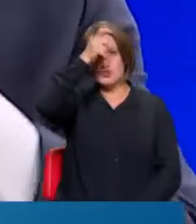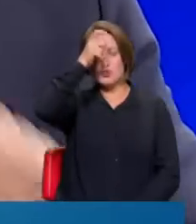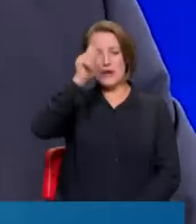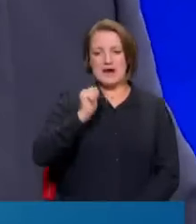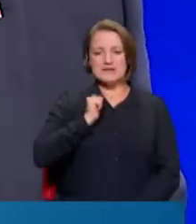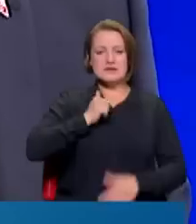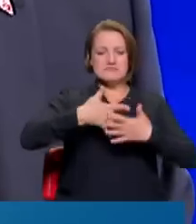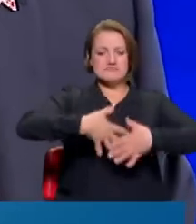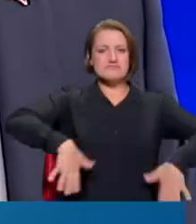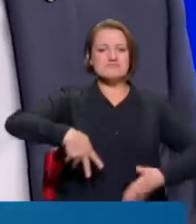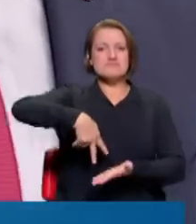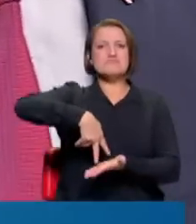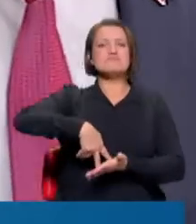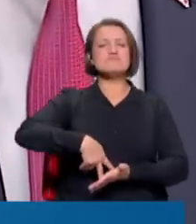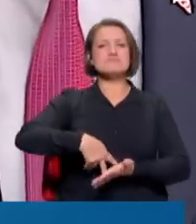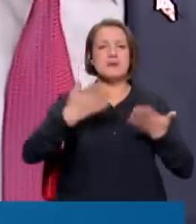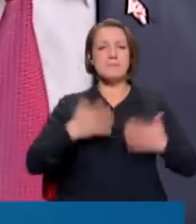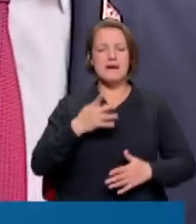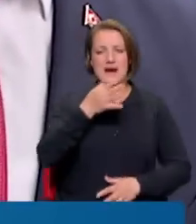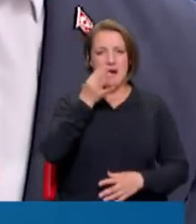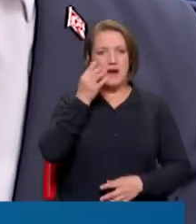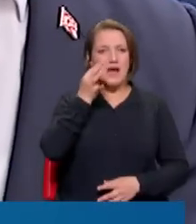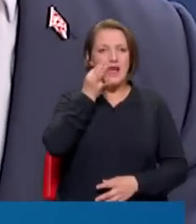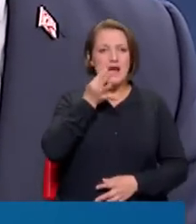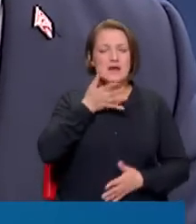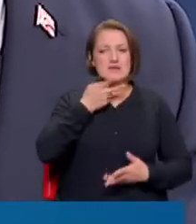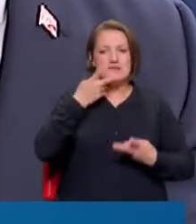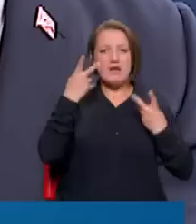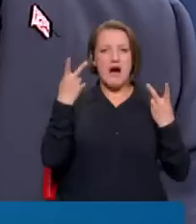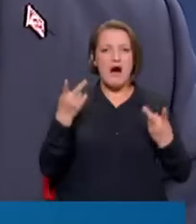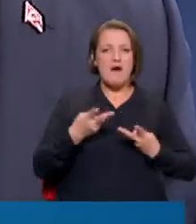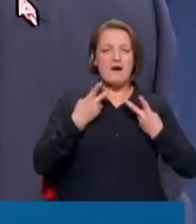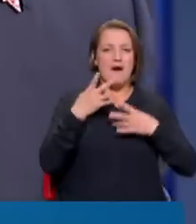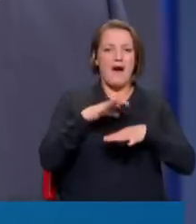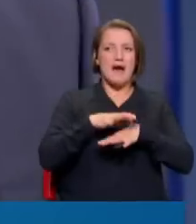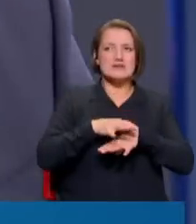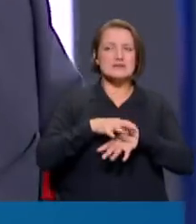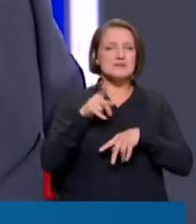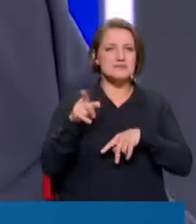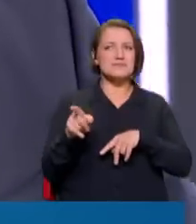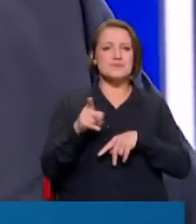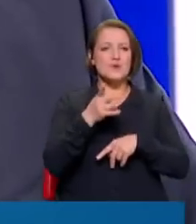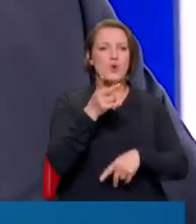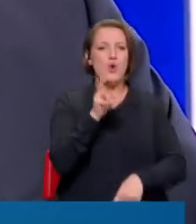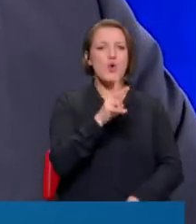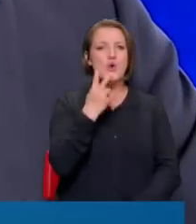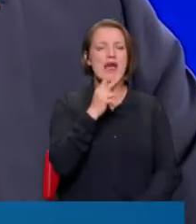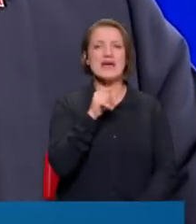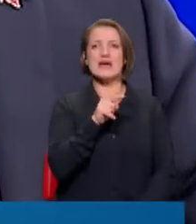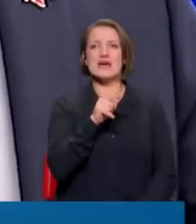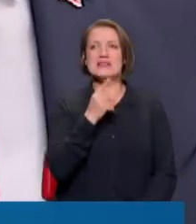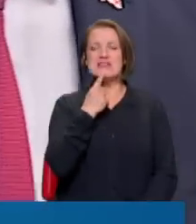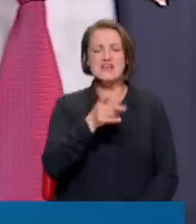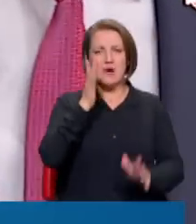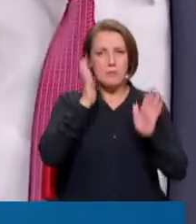geçişini kabul etmiştir rengi sapsarı olmuştur orada Hasan Rıza Soyak diyecektir ki ölü rengiydi diyecek